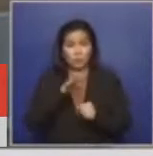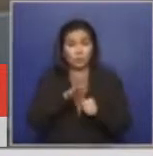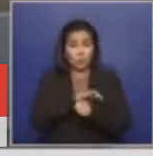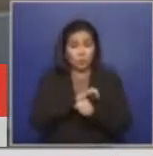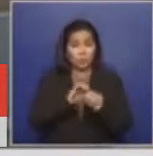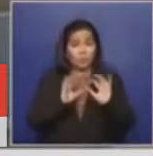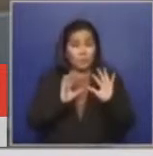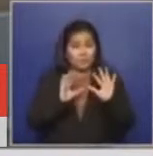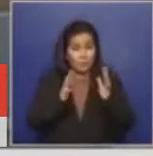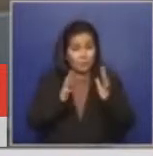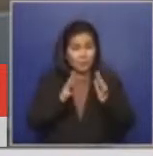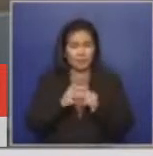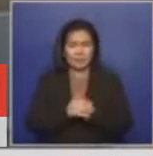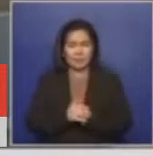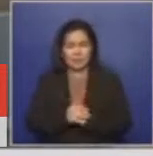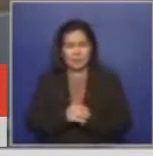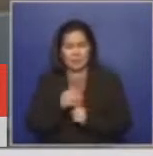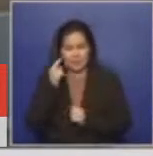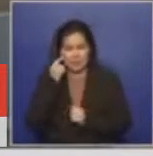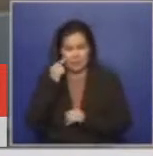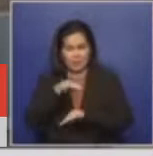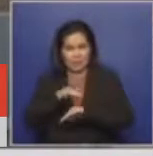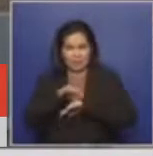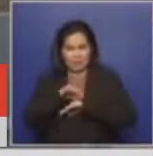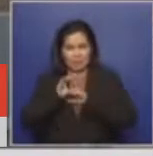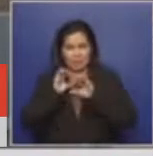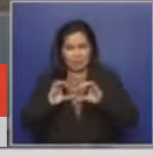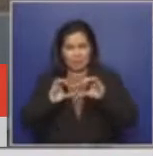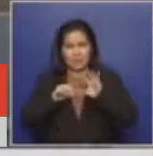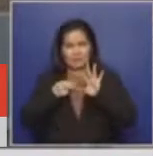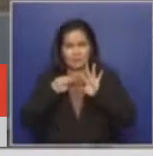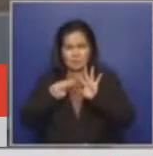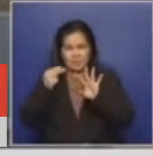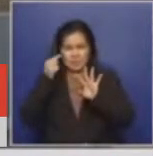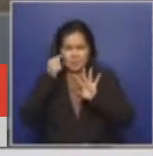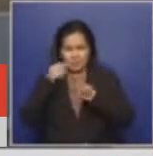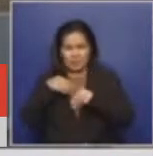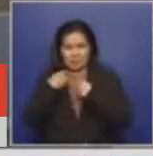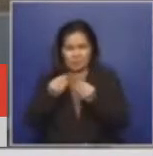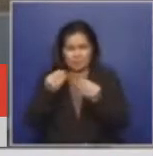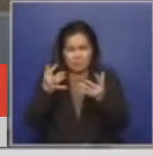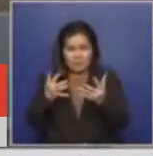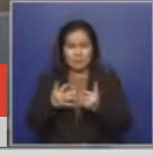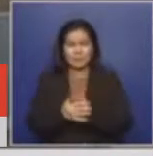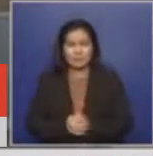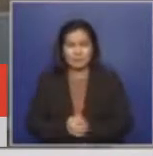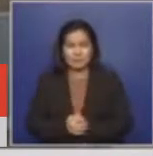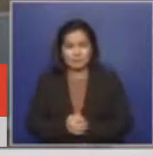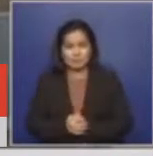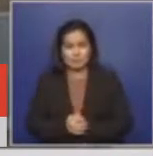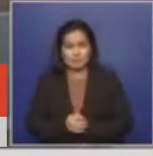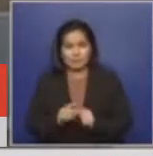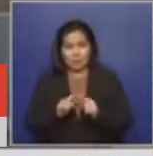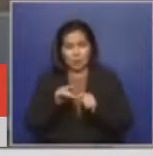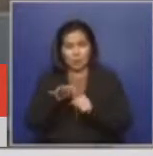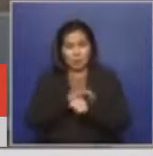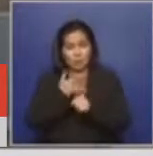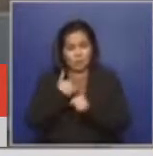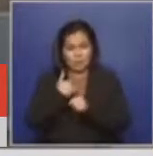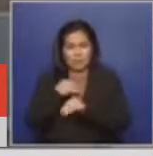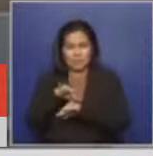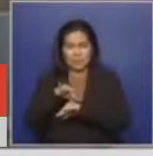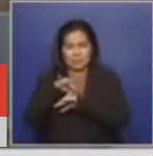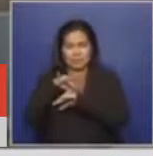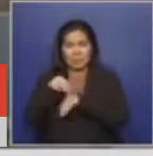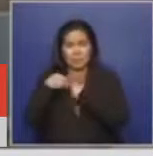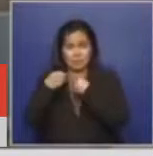ผมเชื่อนะครับว่าไอ้ 40,000 กว่าตำแหน่งเนี่ยคงไม่ได้รับการบรรจุตอนนี้นะครับการบรรจุของ